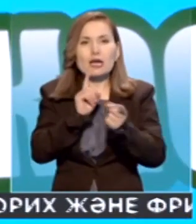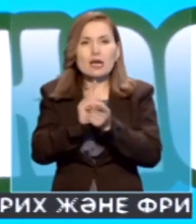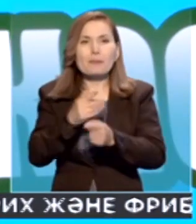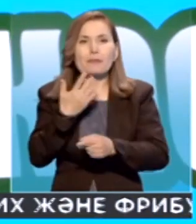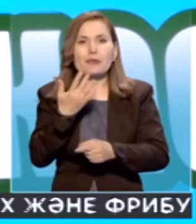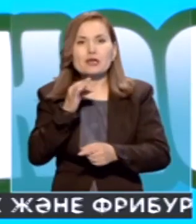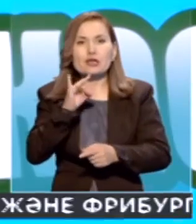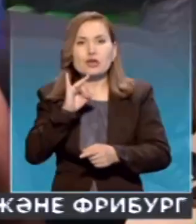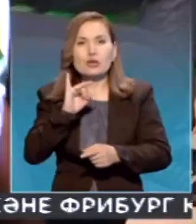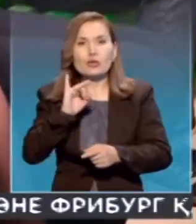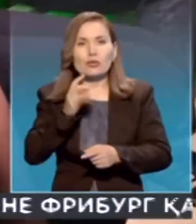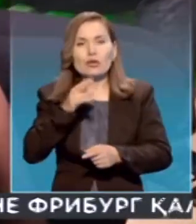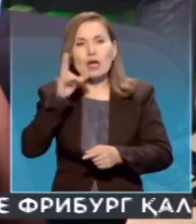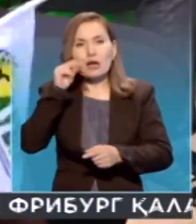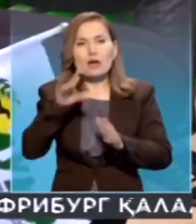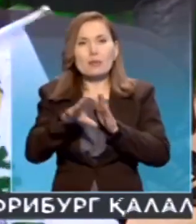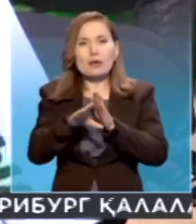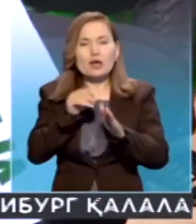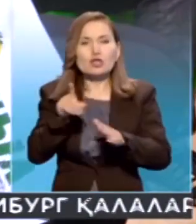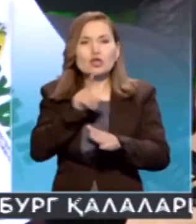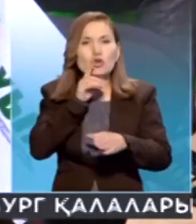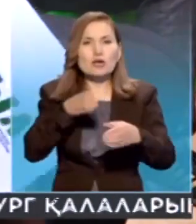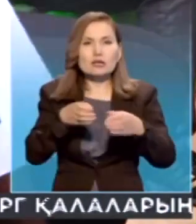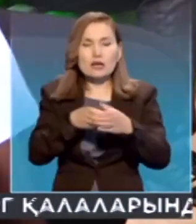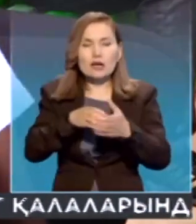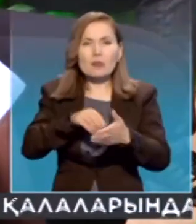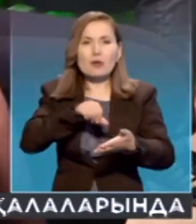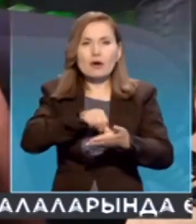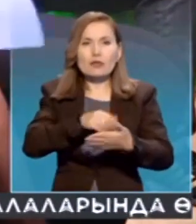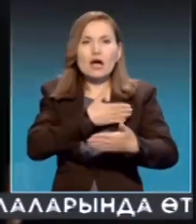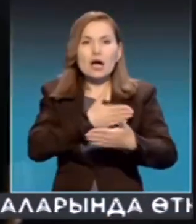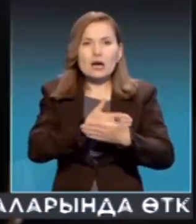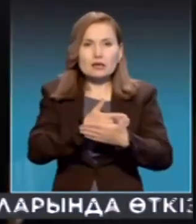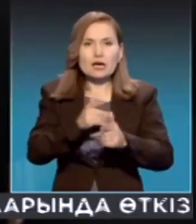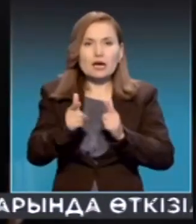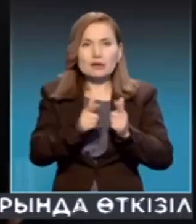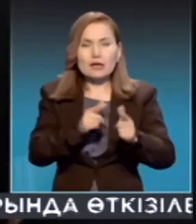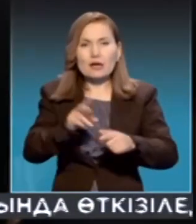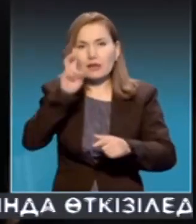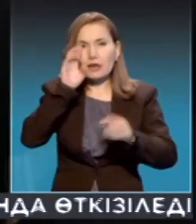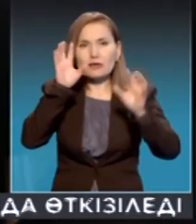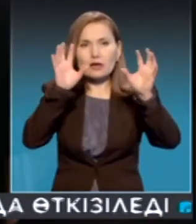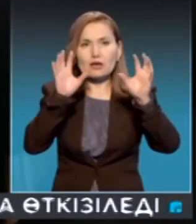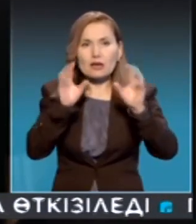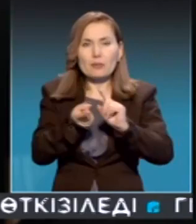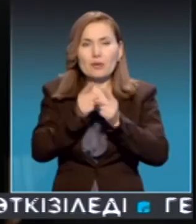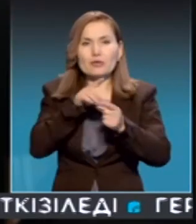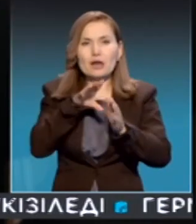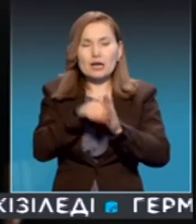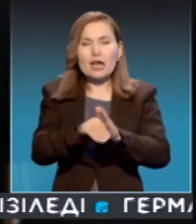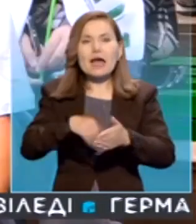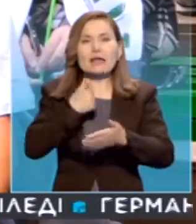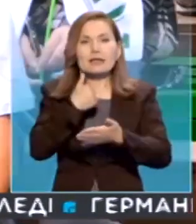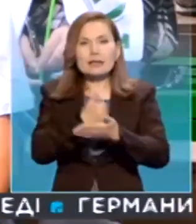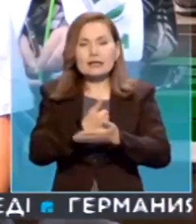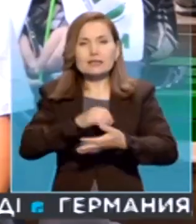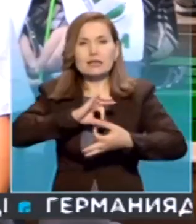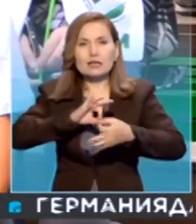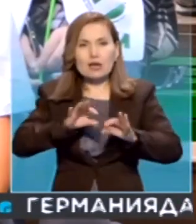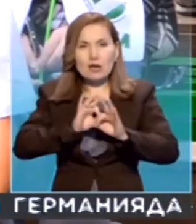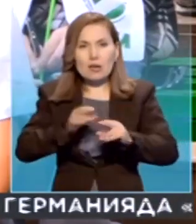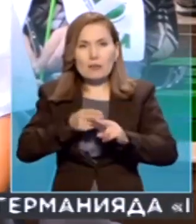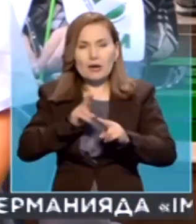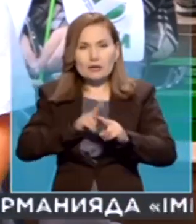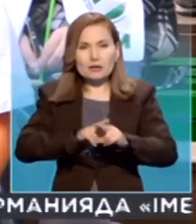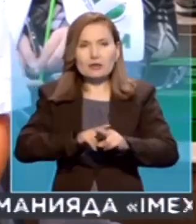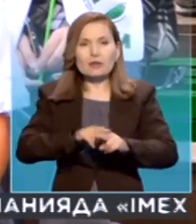маусымдағы референдумға өңір жастарының да үлесі маңызды екенін талқыланды. Әсіресе ата заңға енгізілетін өзгертулердің негізгі тұстары түсіндіріліп